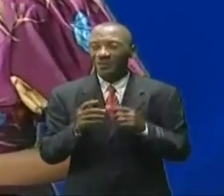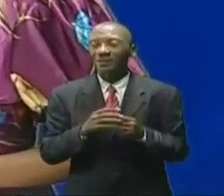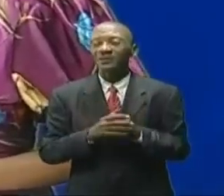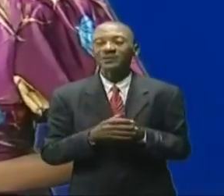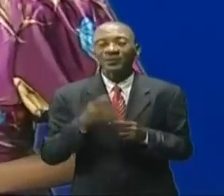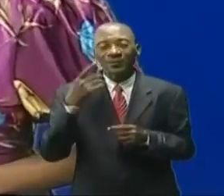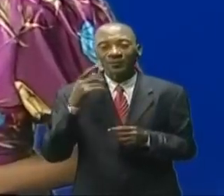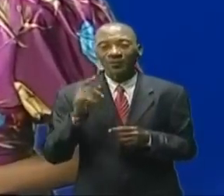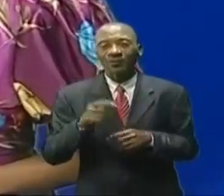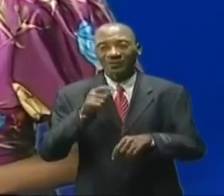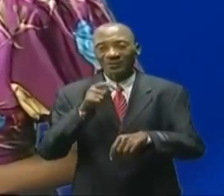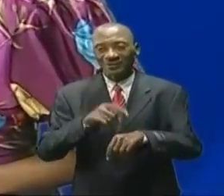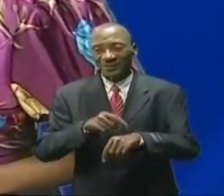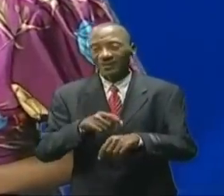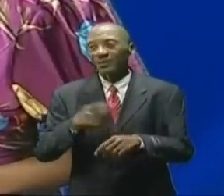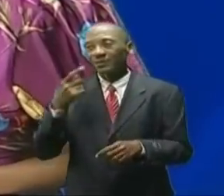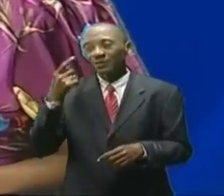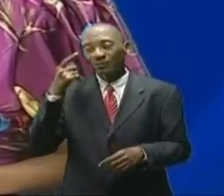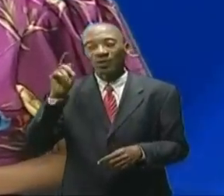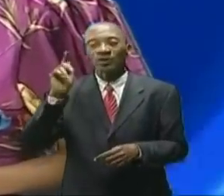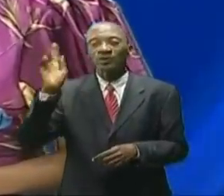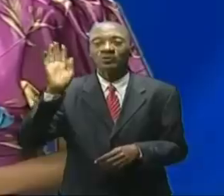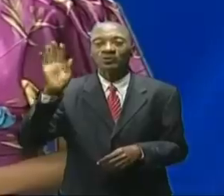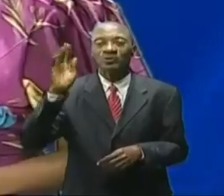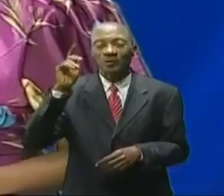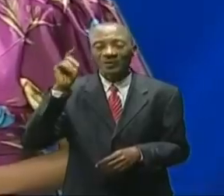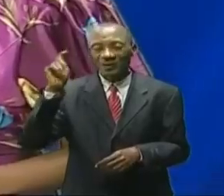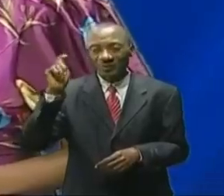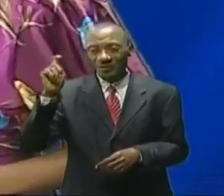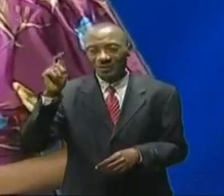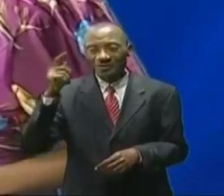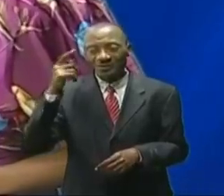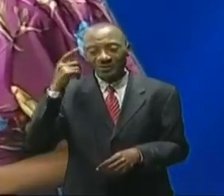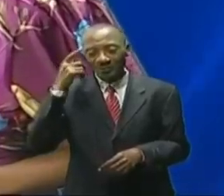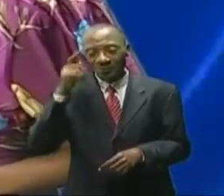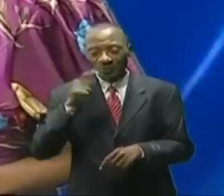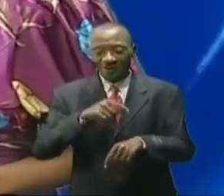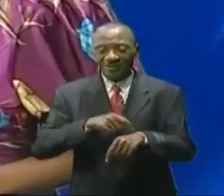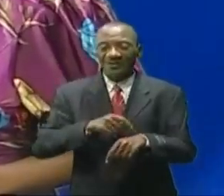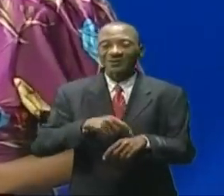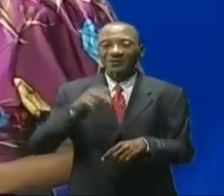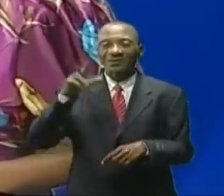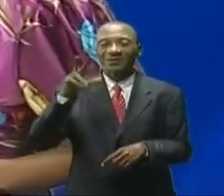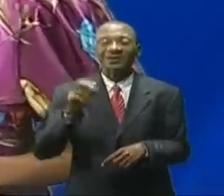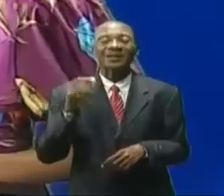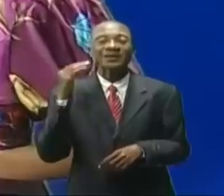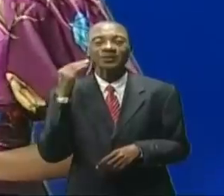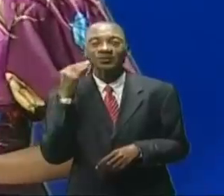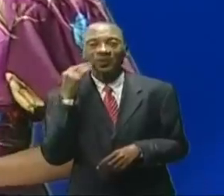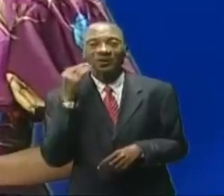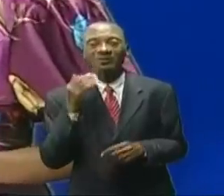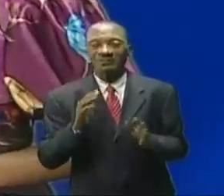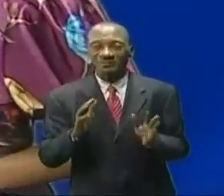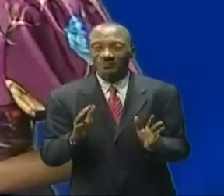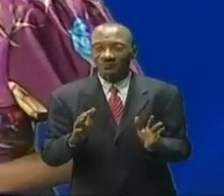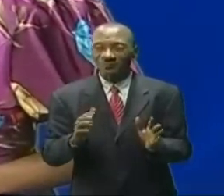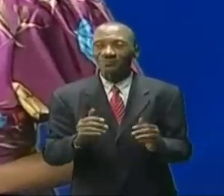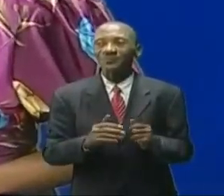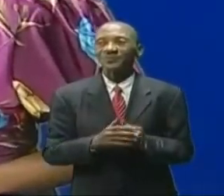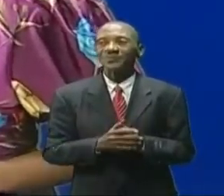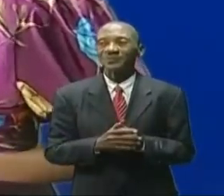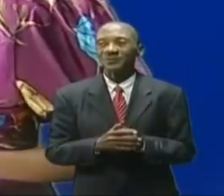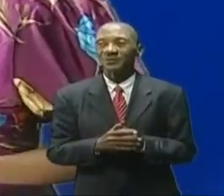documentaires, j'ai eu à discuter également, écouter les doléances, écouter également les idées qui